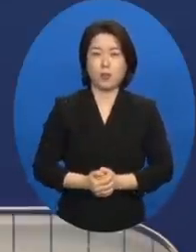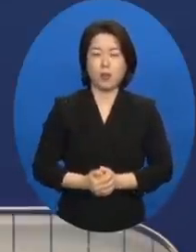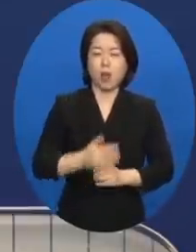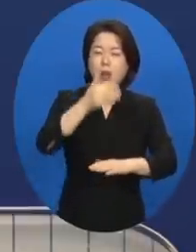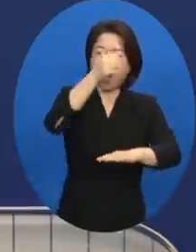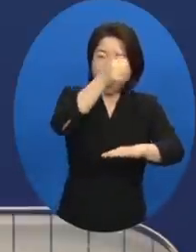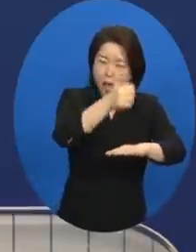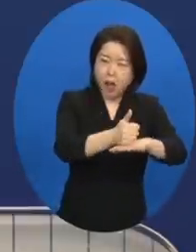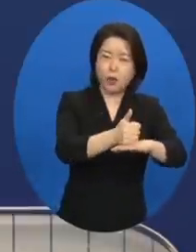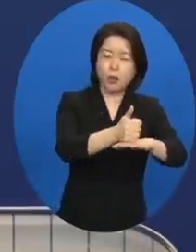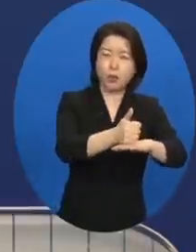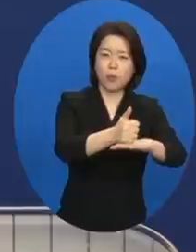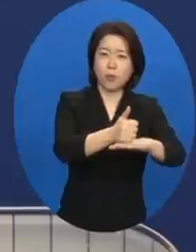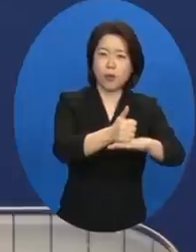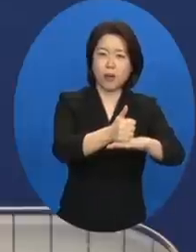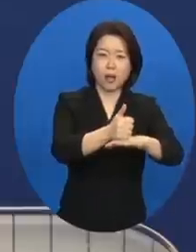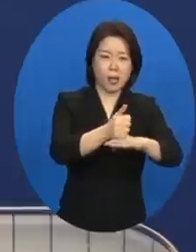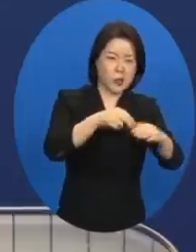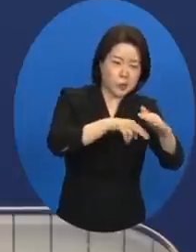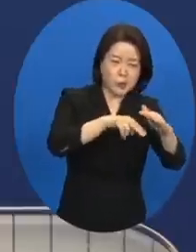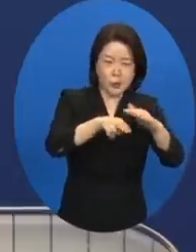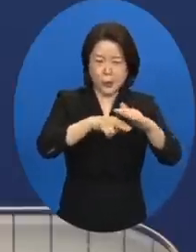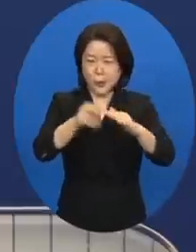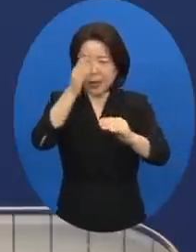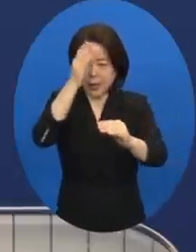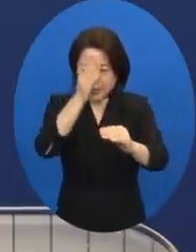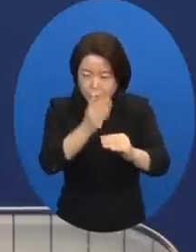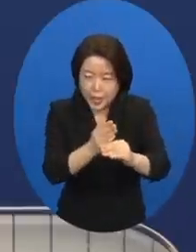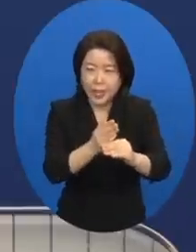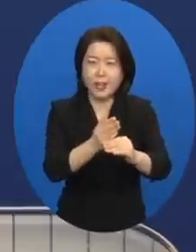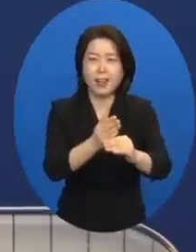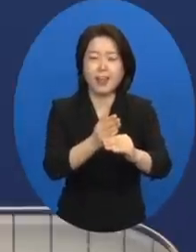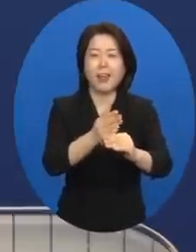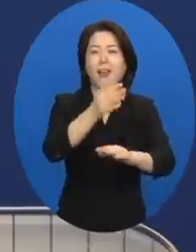결국은 도망 다니다